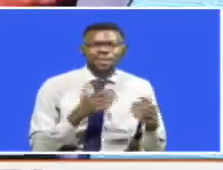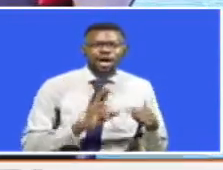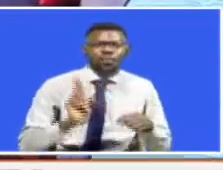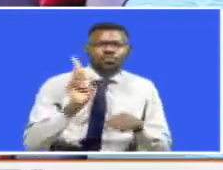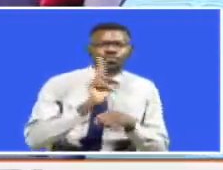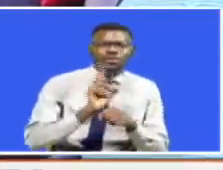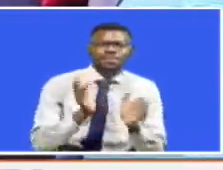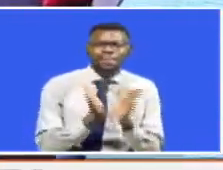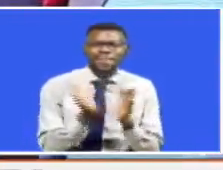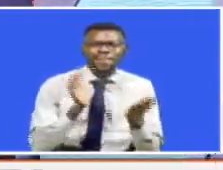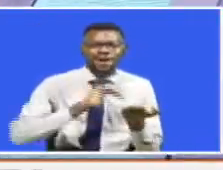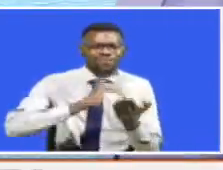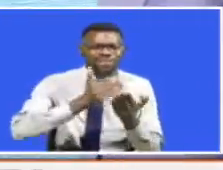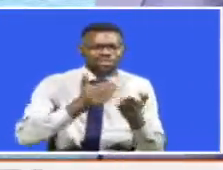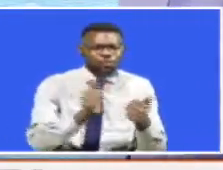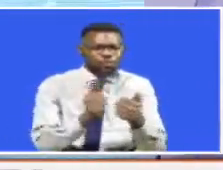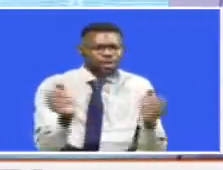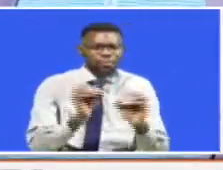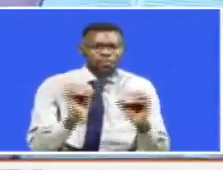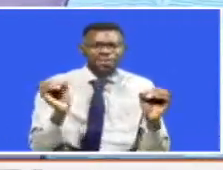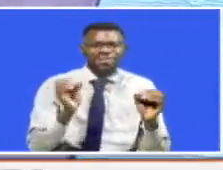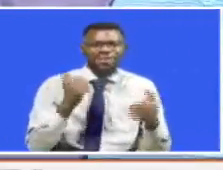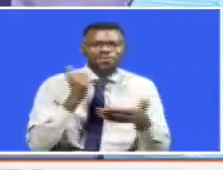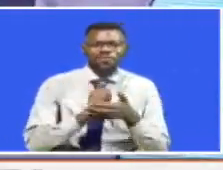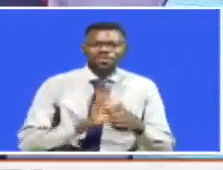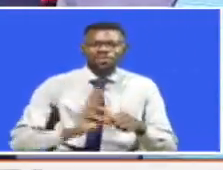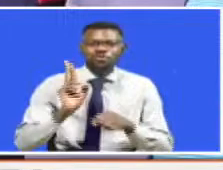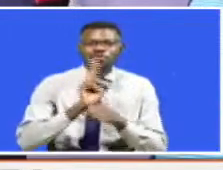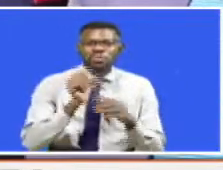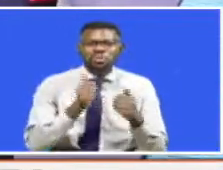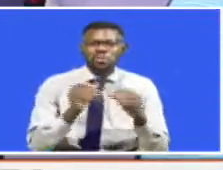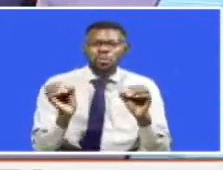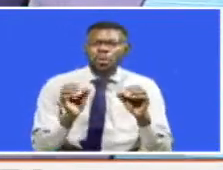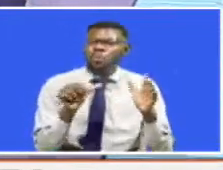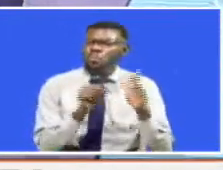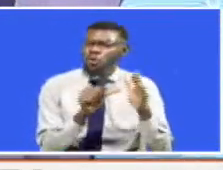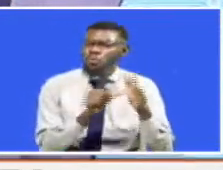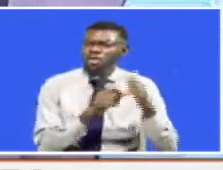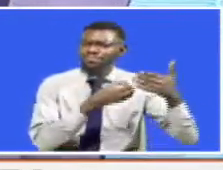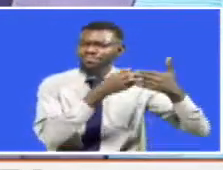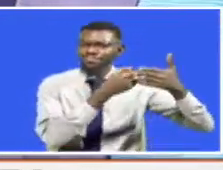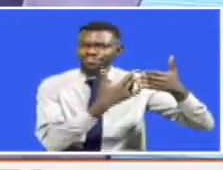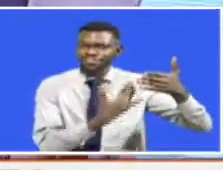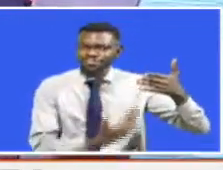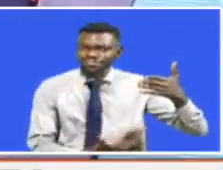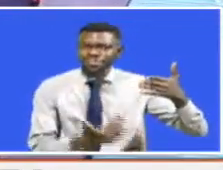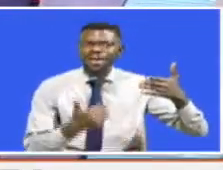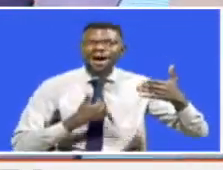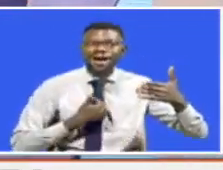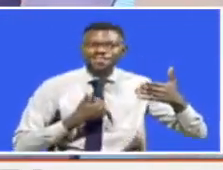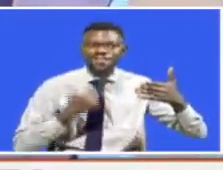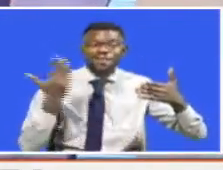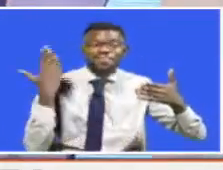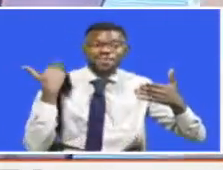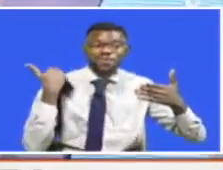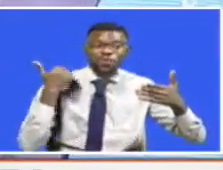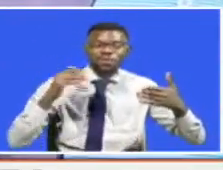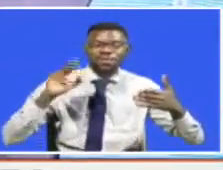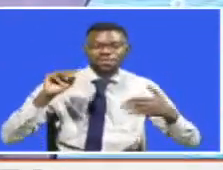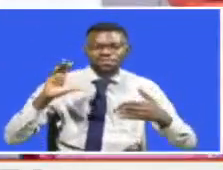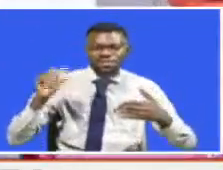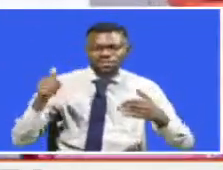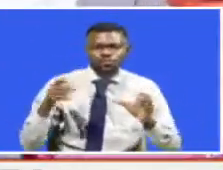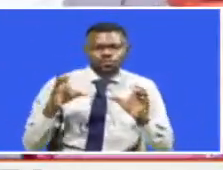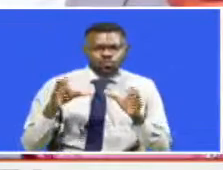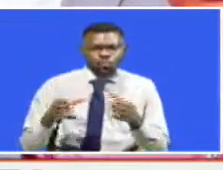of public funds, abuse of office, and so many other things that were stated by the County Assembly